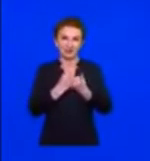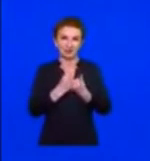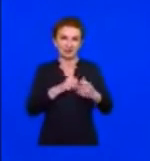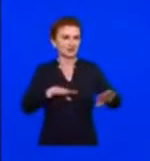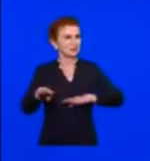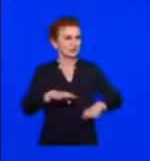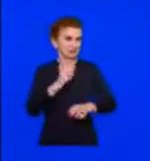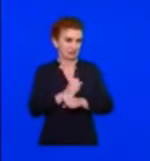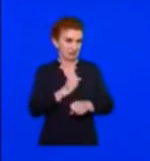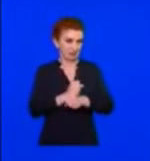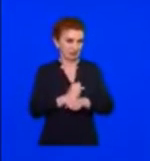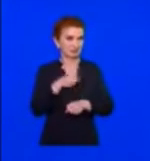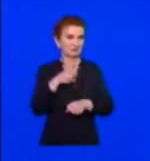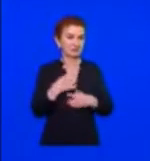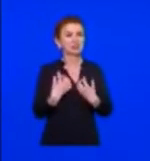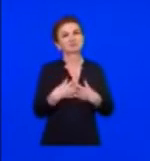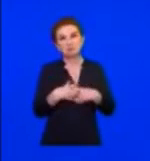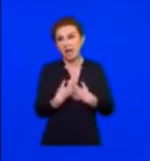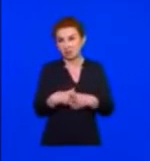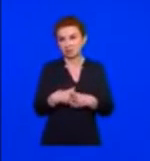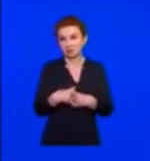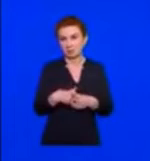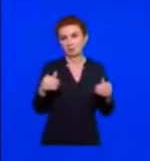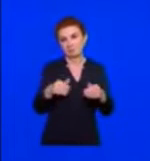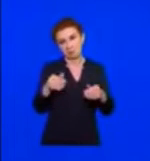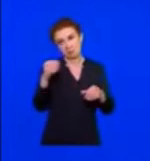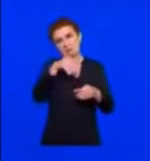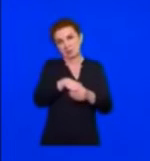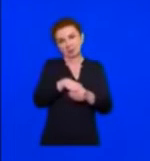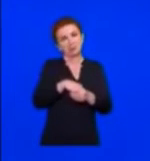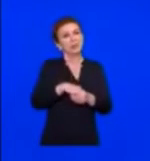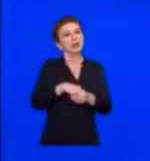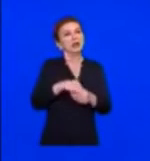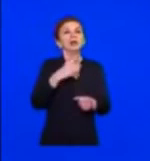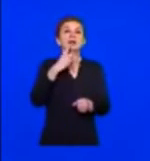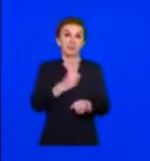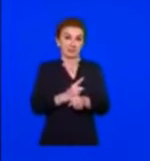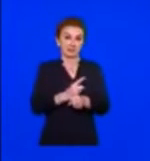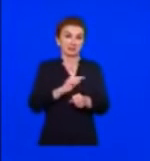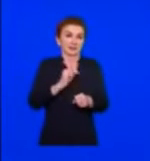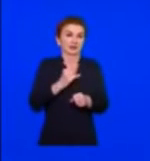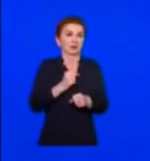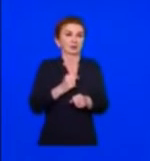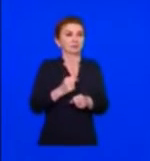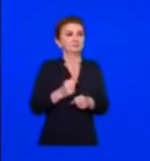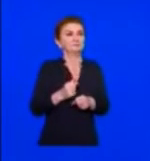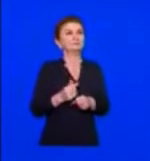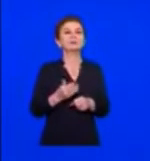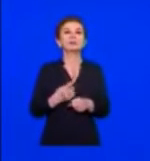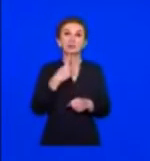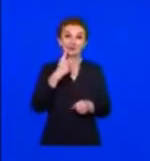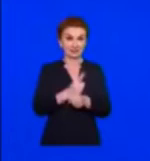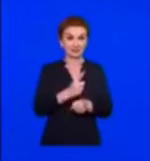miejsca pracy. Do takich mechanizmów czasami może należeć decyzja, jaką podjęliśmy na przykład w administracji